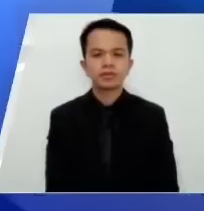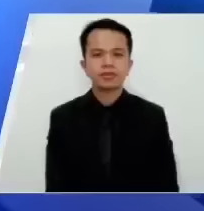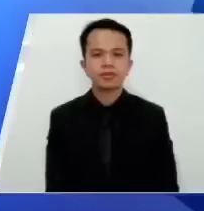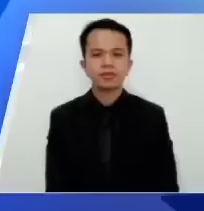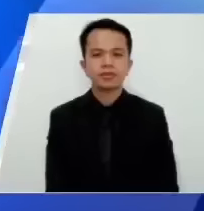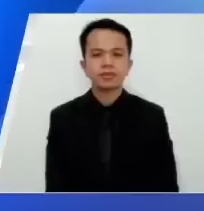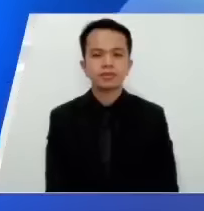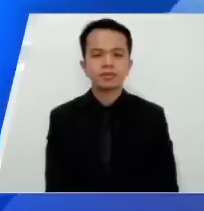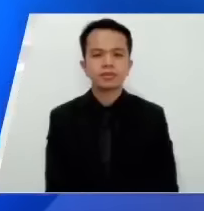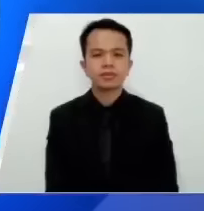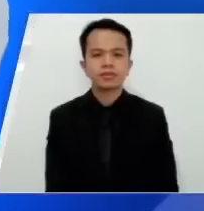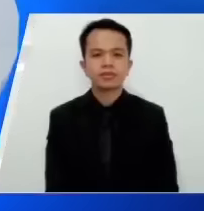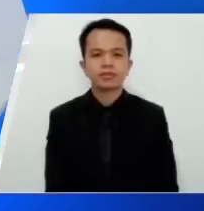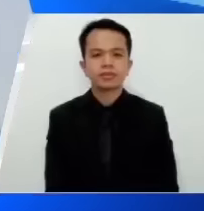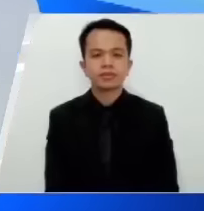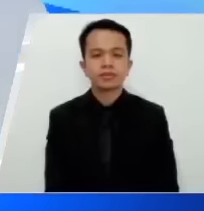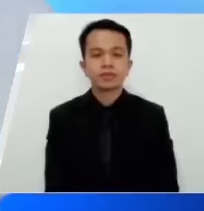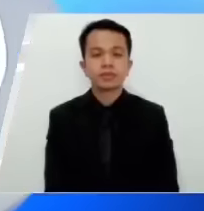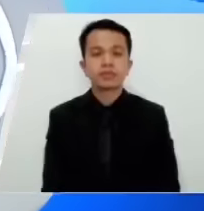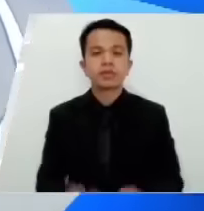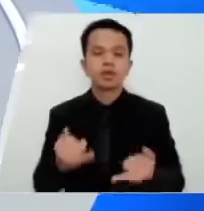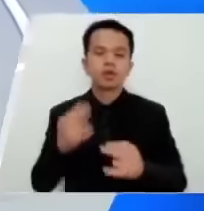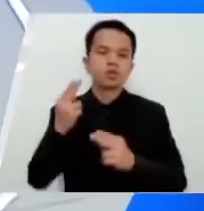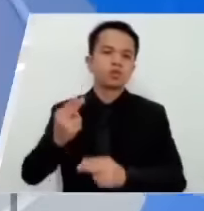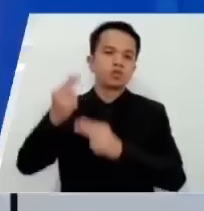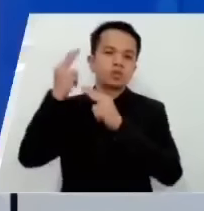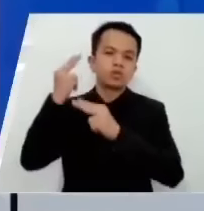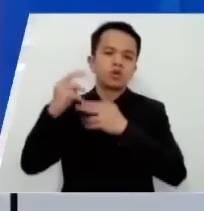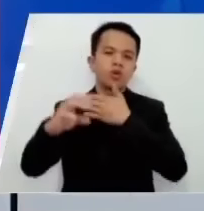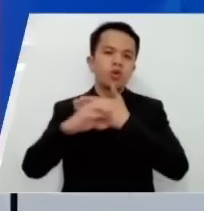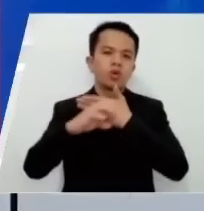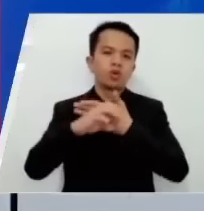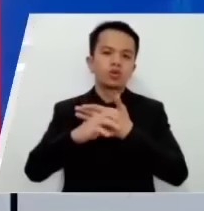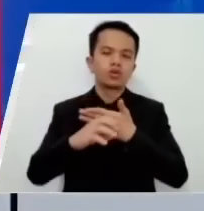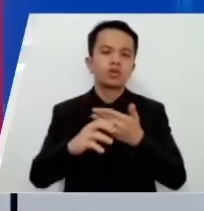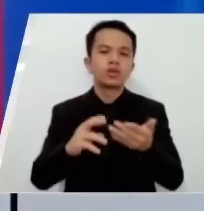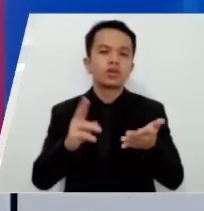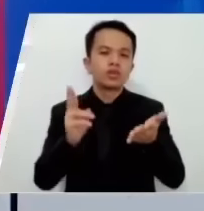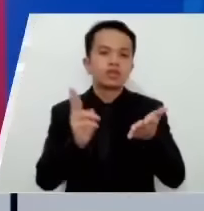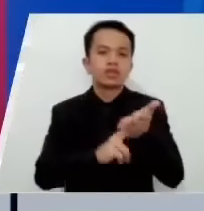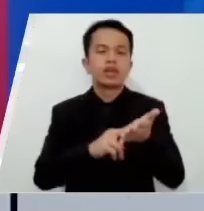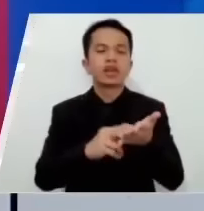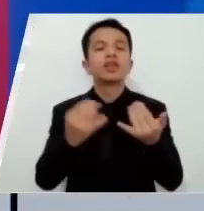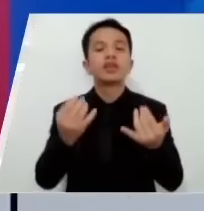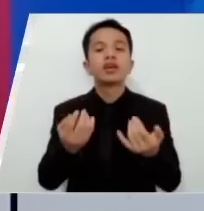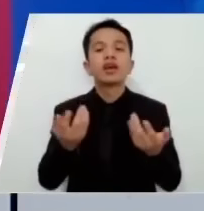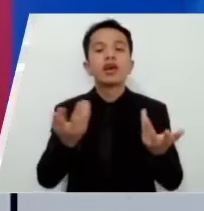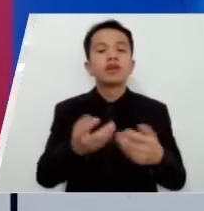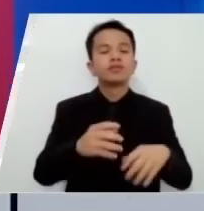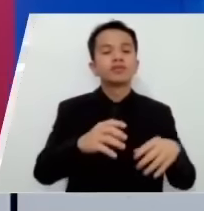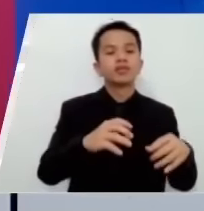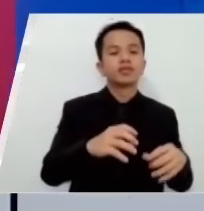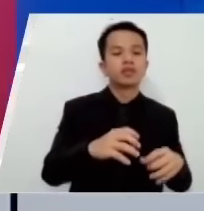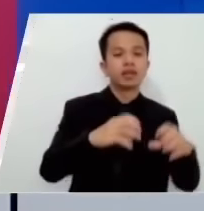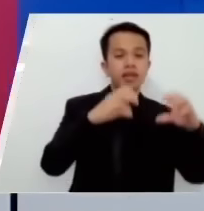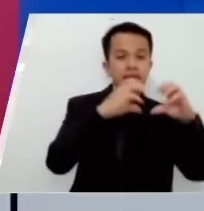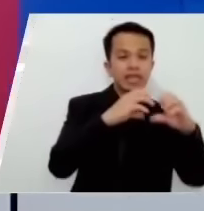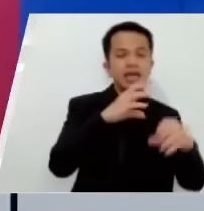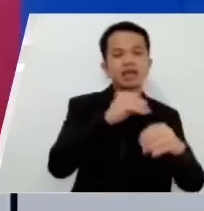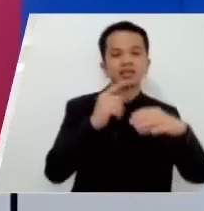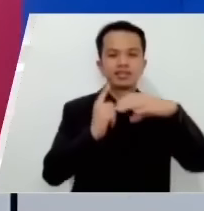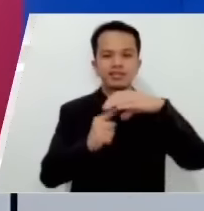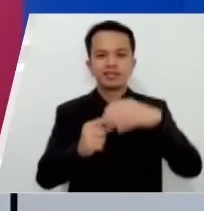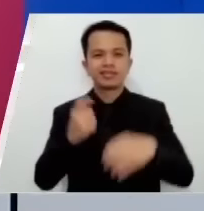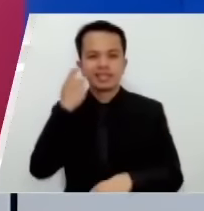saksi isang historic contract signing ang naganap sa pagitan ng kapuso at Kapamilya network kanina Bukod sa